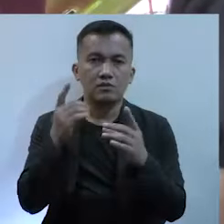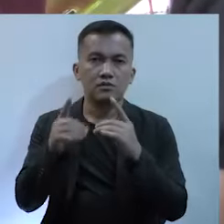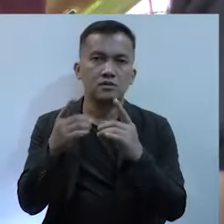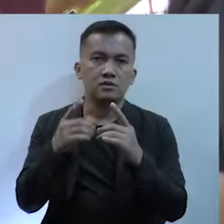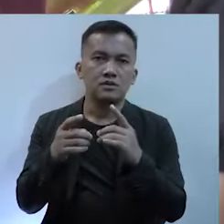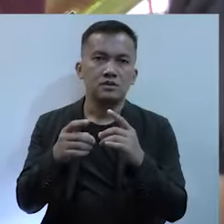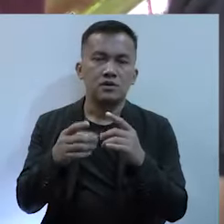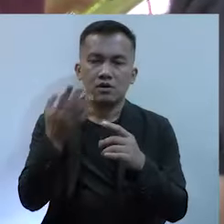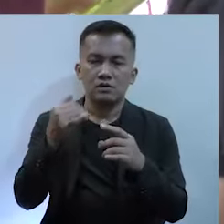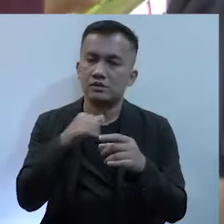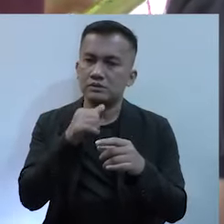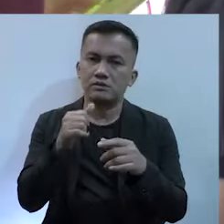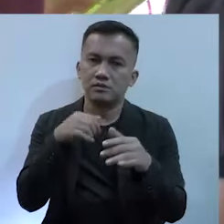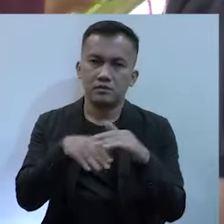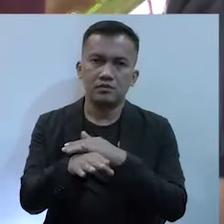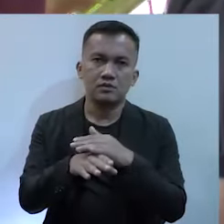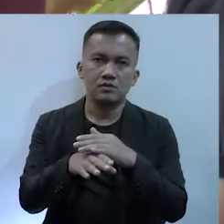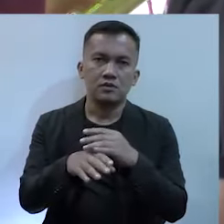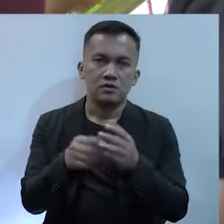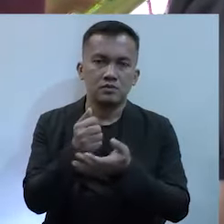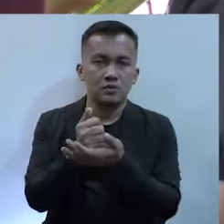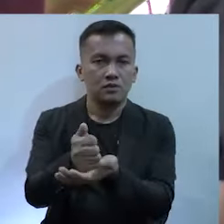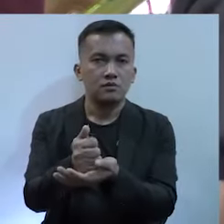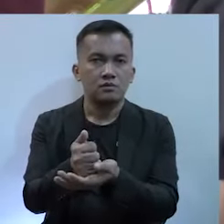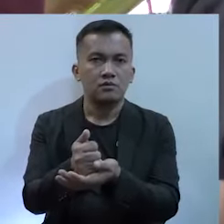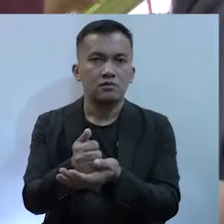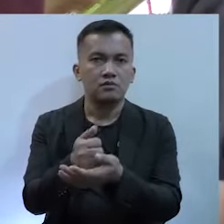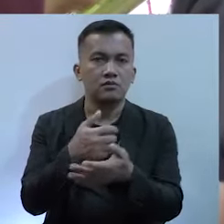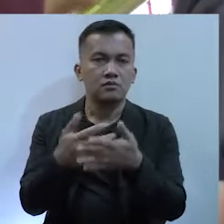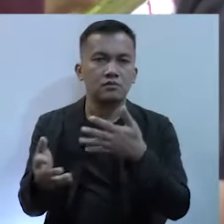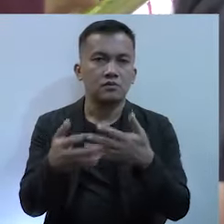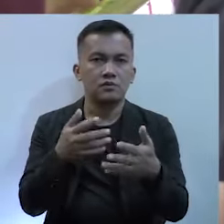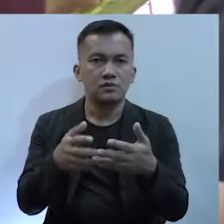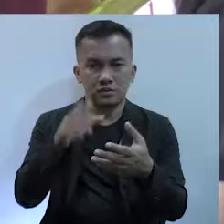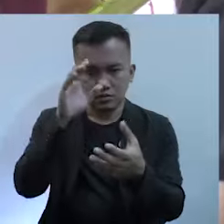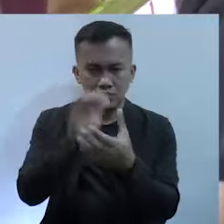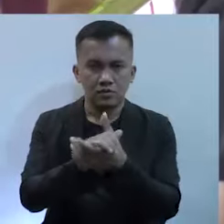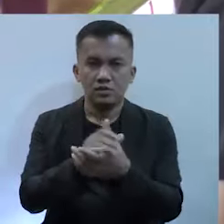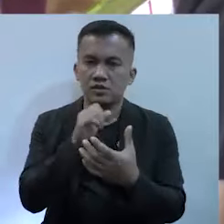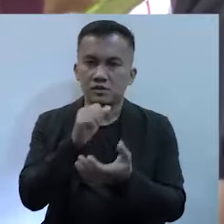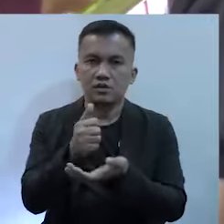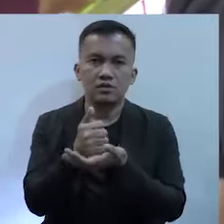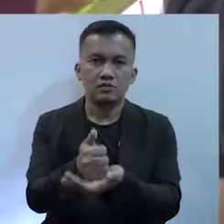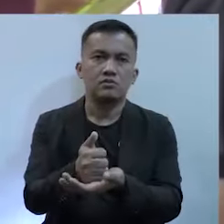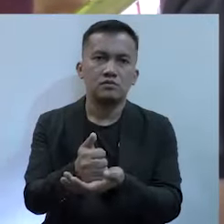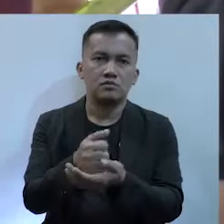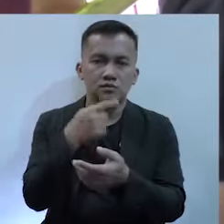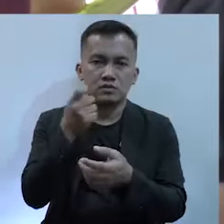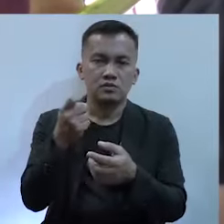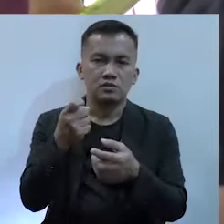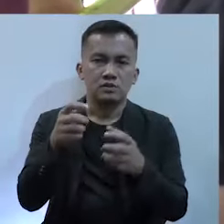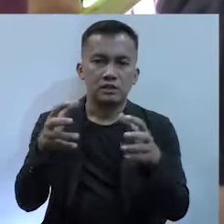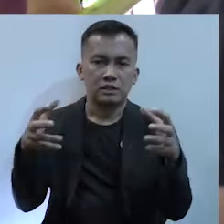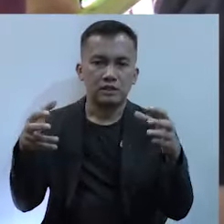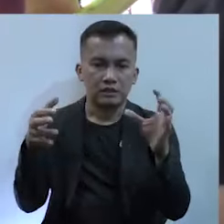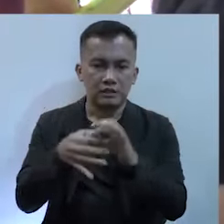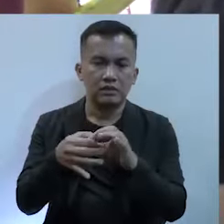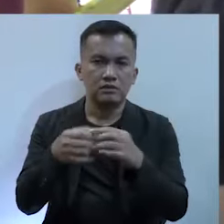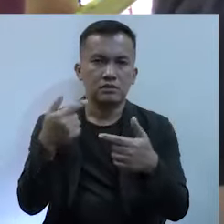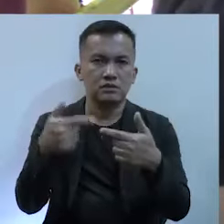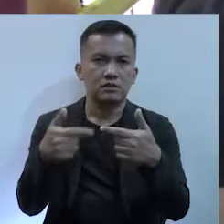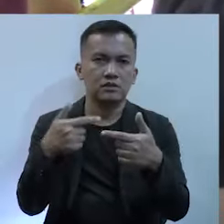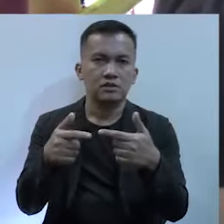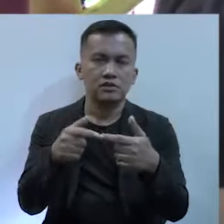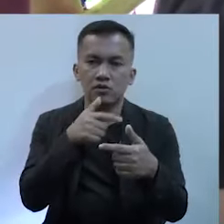pinto, kaya hindi kami makapasok na para matulungan. Kahit ni asawa niya hindi makatulong kasi nakalak yung